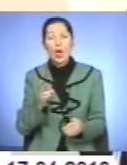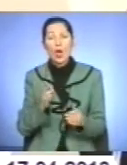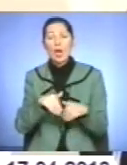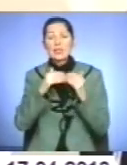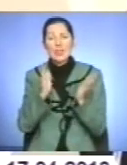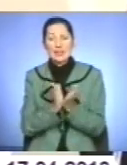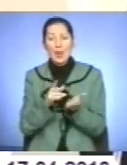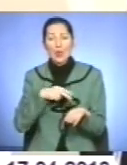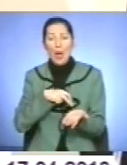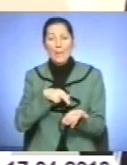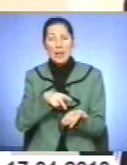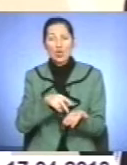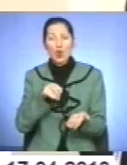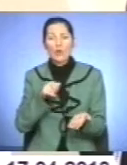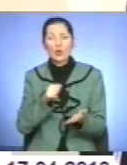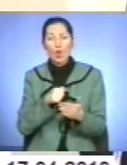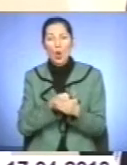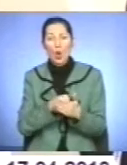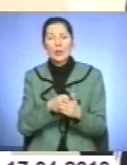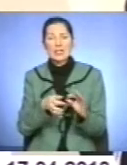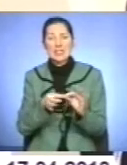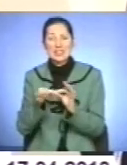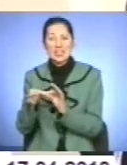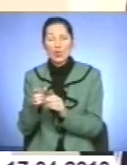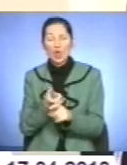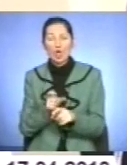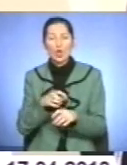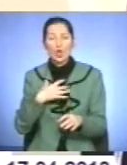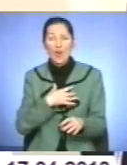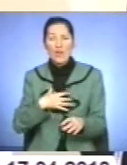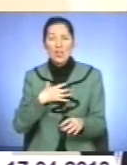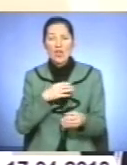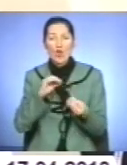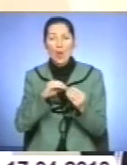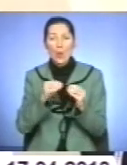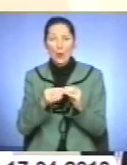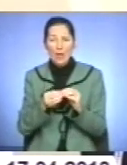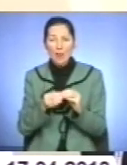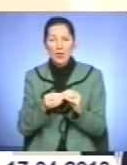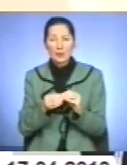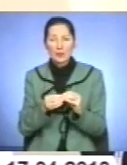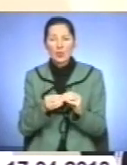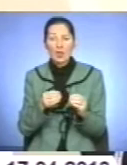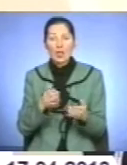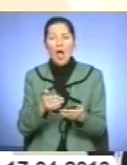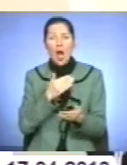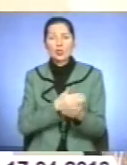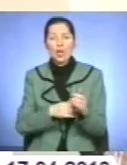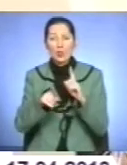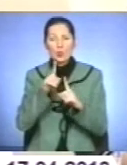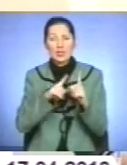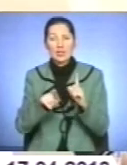підійшов до складної і дуже важливої проблеми. На останньому засіданні